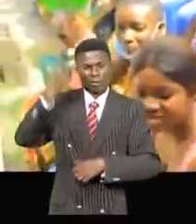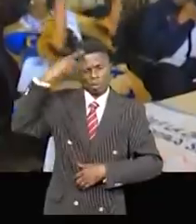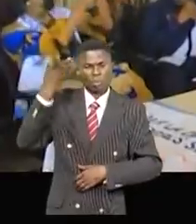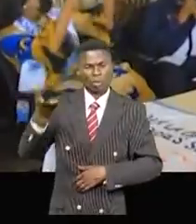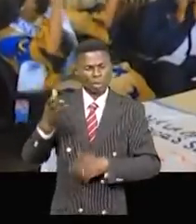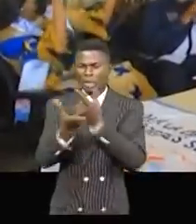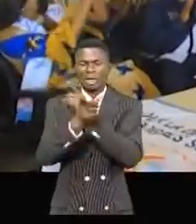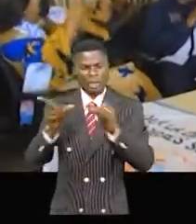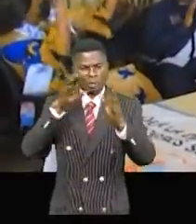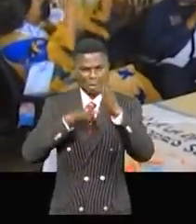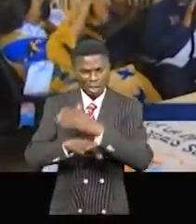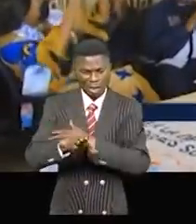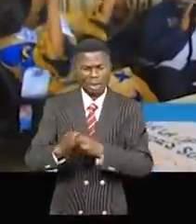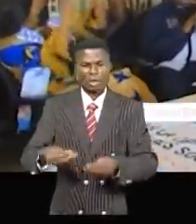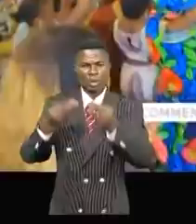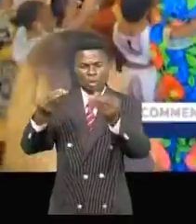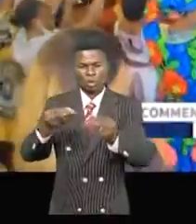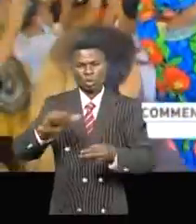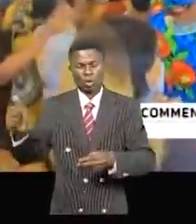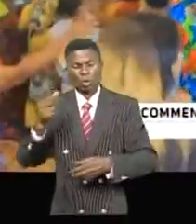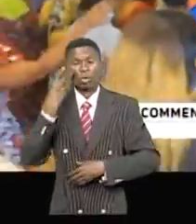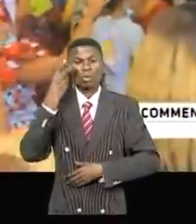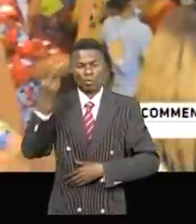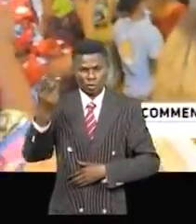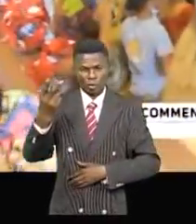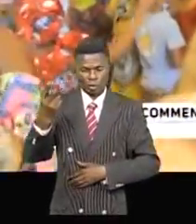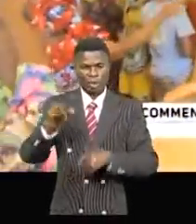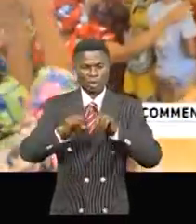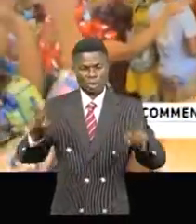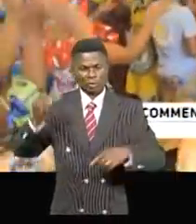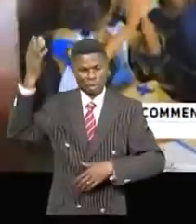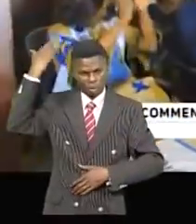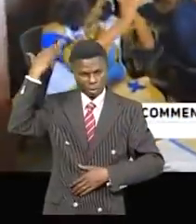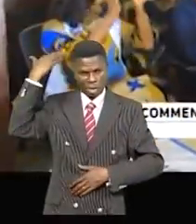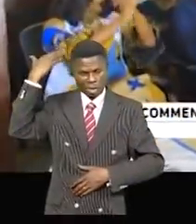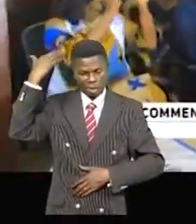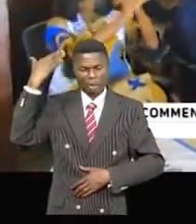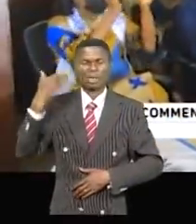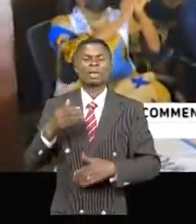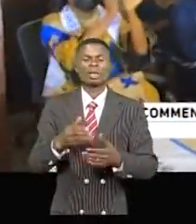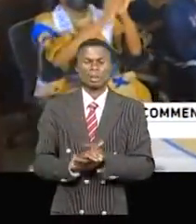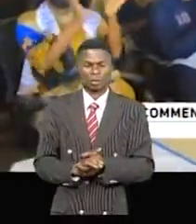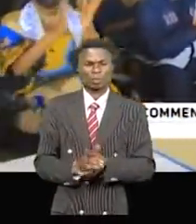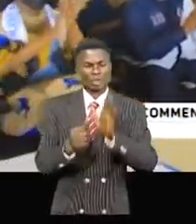politique congolais et d'en donner un autre visage mieux que celui qui détériore son